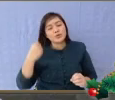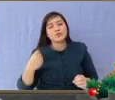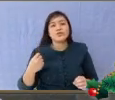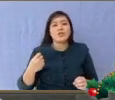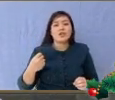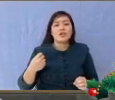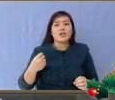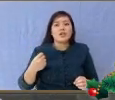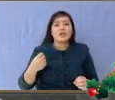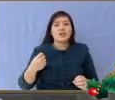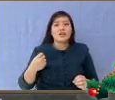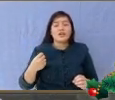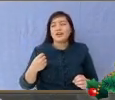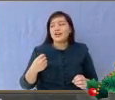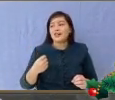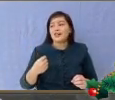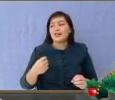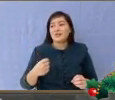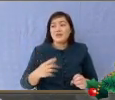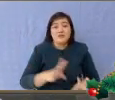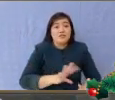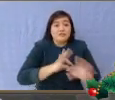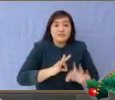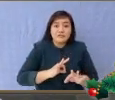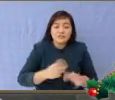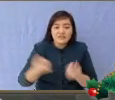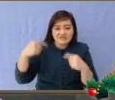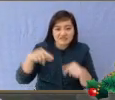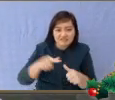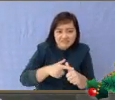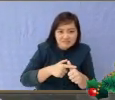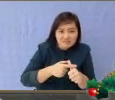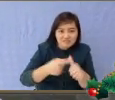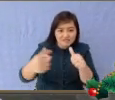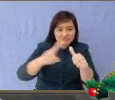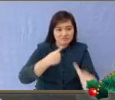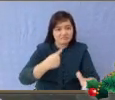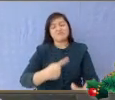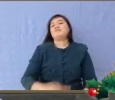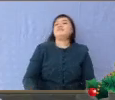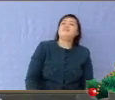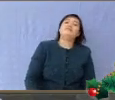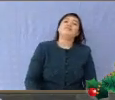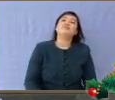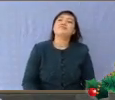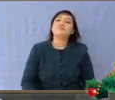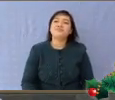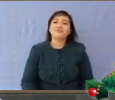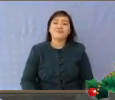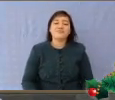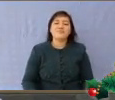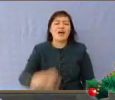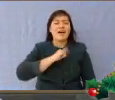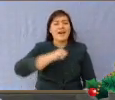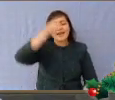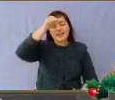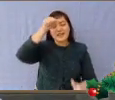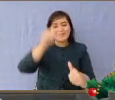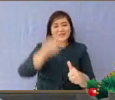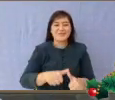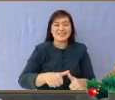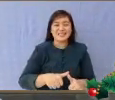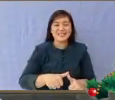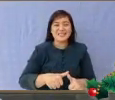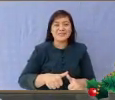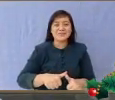Bible school. During the class, marami pong magagaling na estudyante. Yeah, totoo po yan. Honestly,